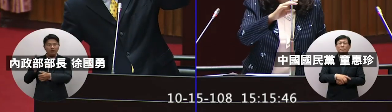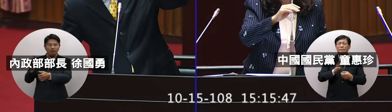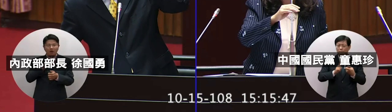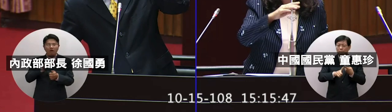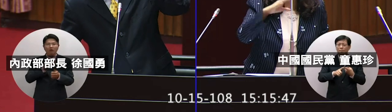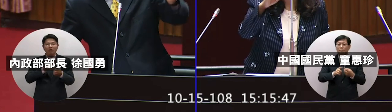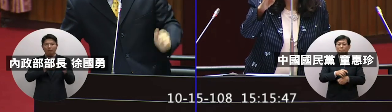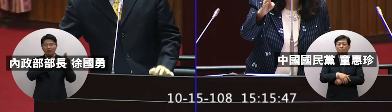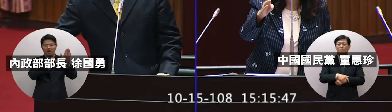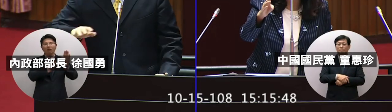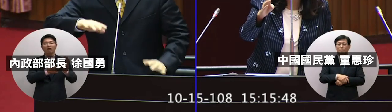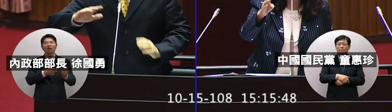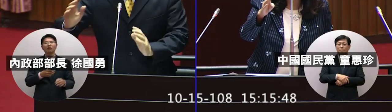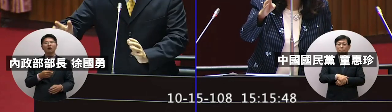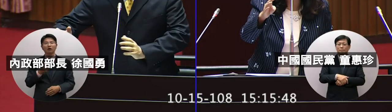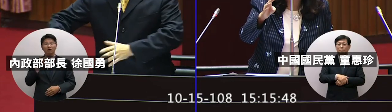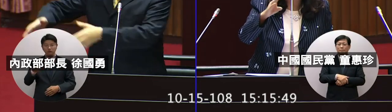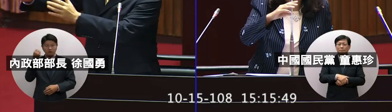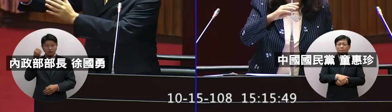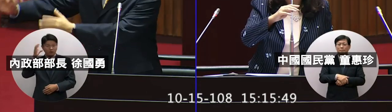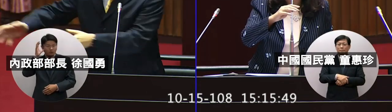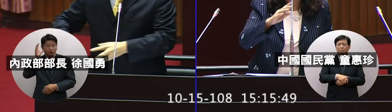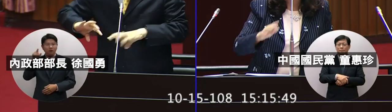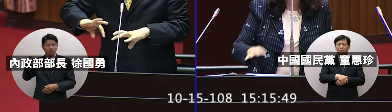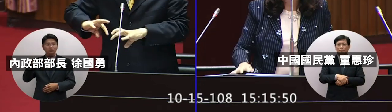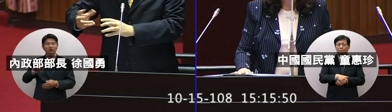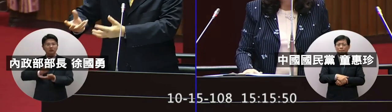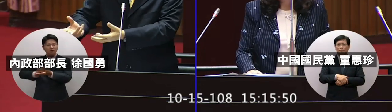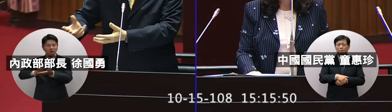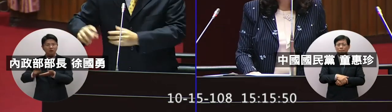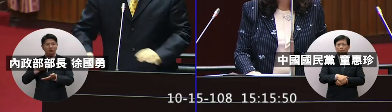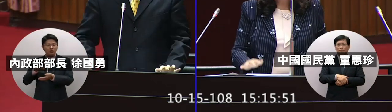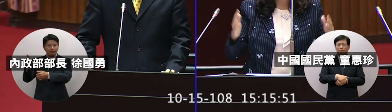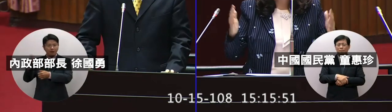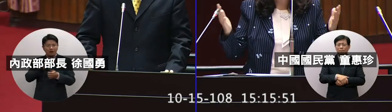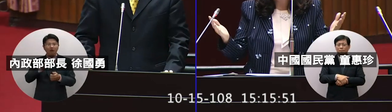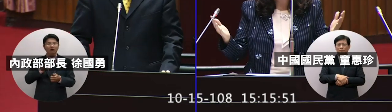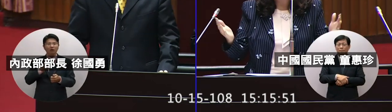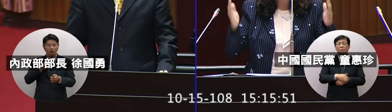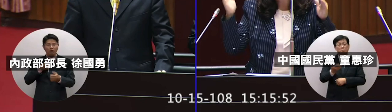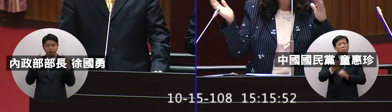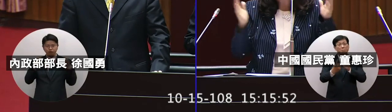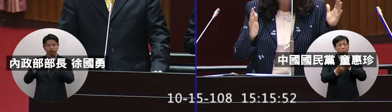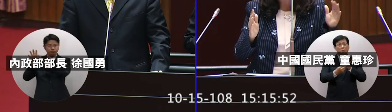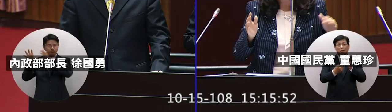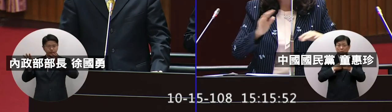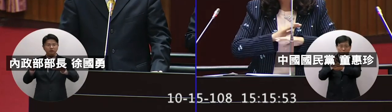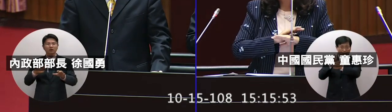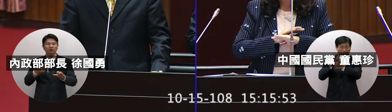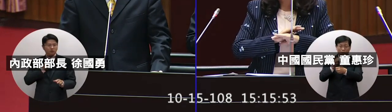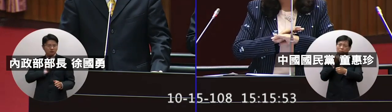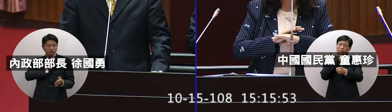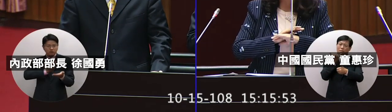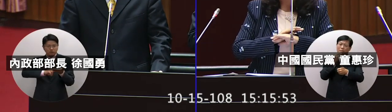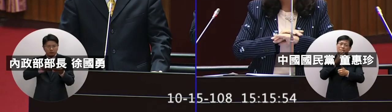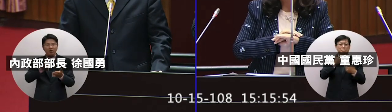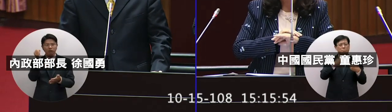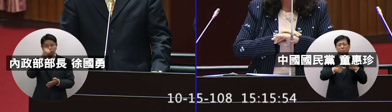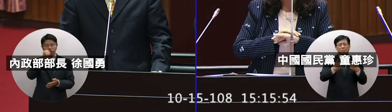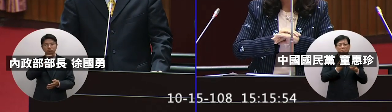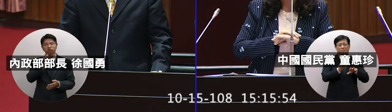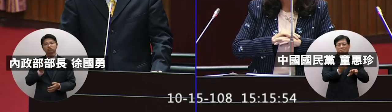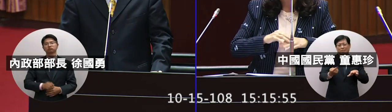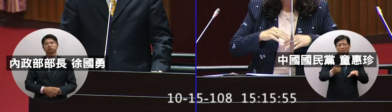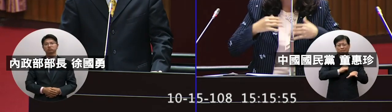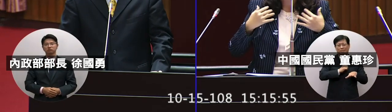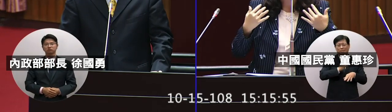对， 所以那我们引述新闻用语当然要真实的呈现，我不能改变它。 所以我刚才讲说你引用，但是事实上不适合放在我们